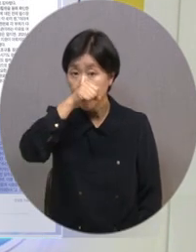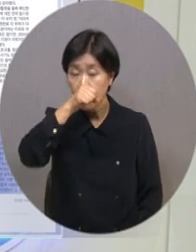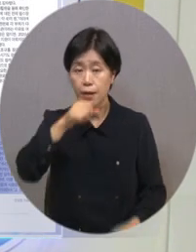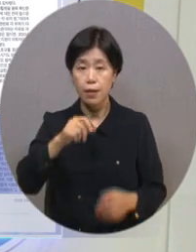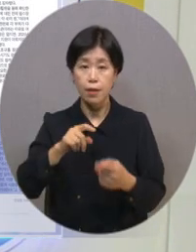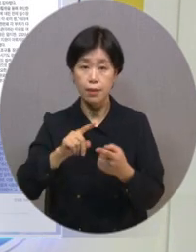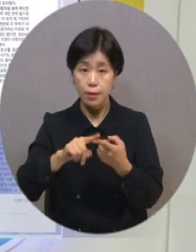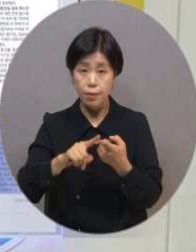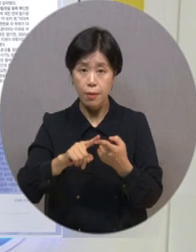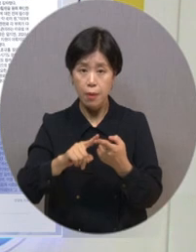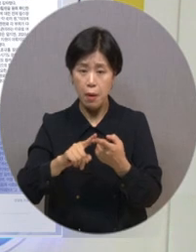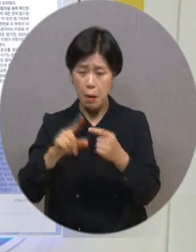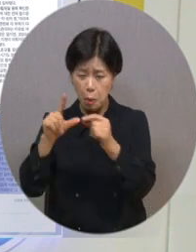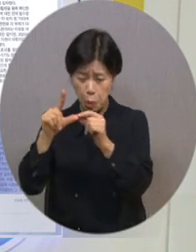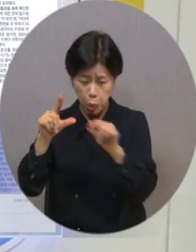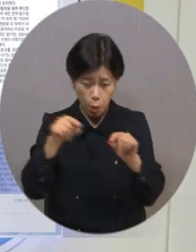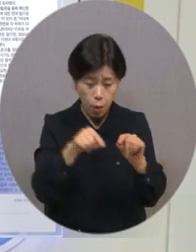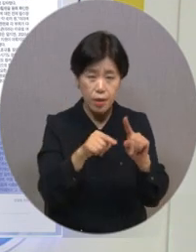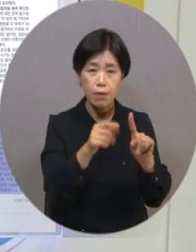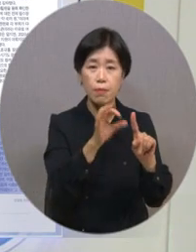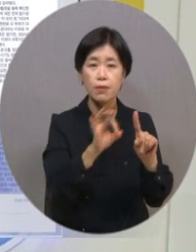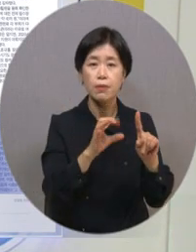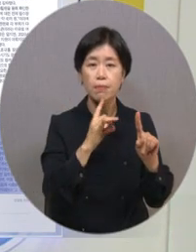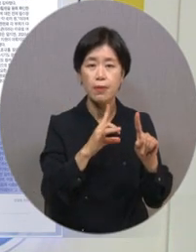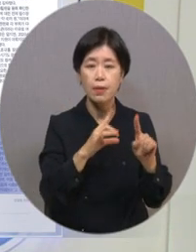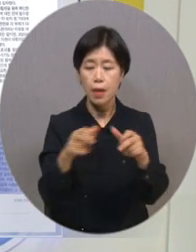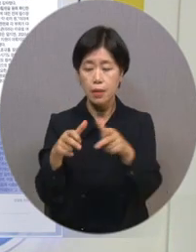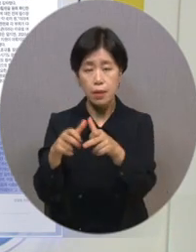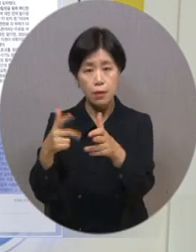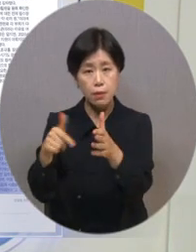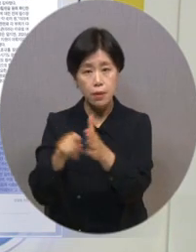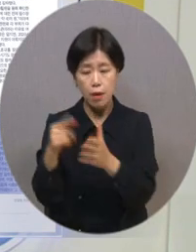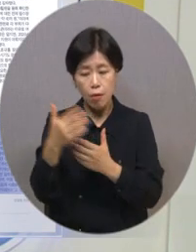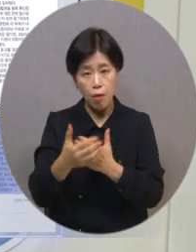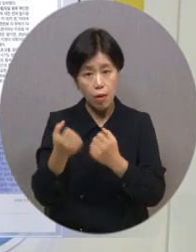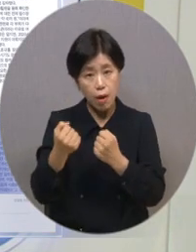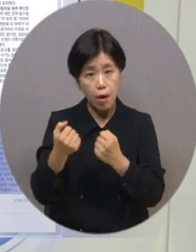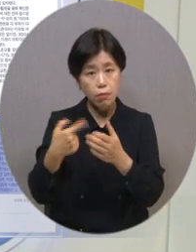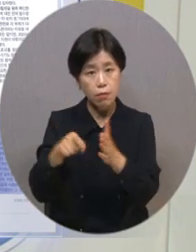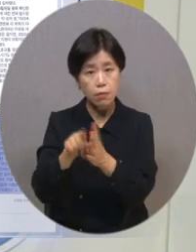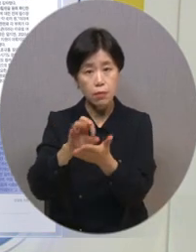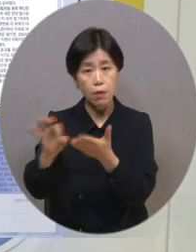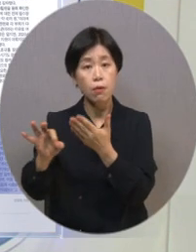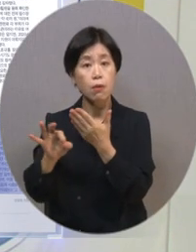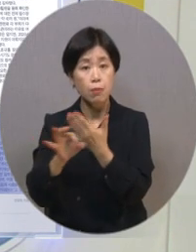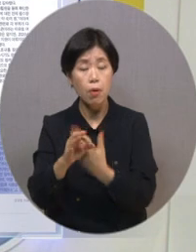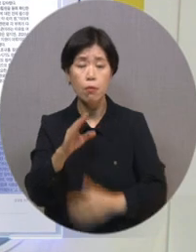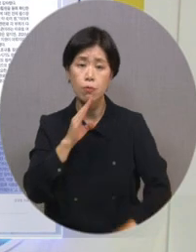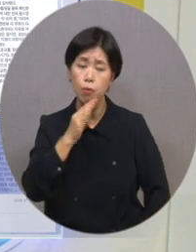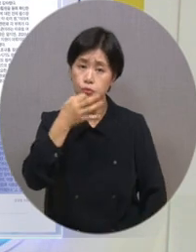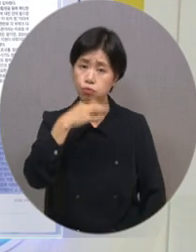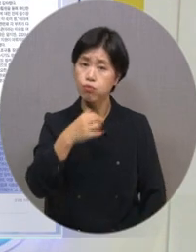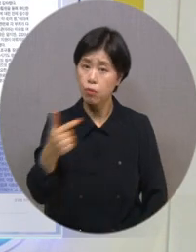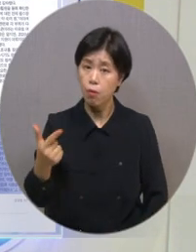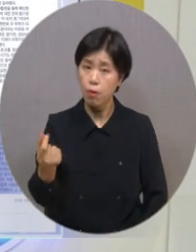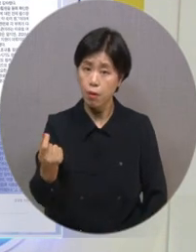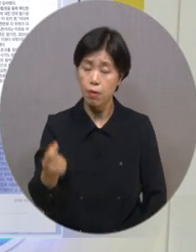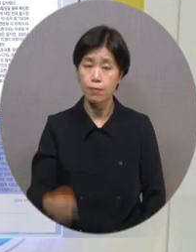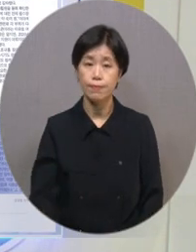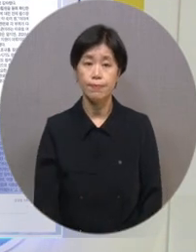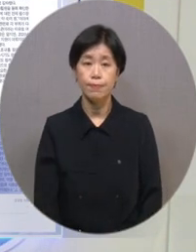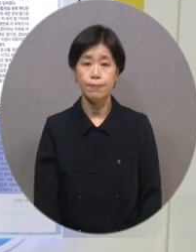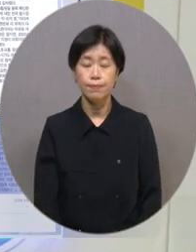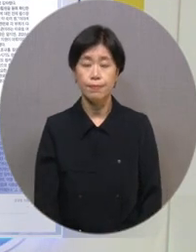재원 증 1% 아이라도 장애인들의 건강을 위한 재정에 소요된다면 얼마나 좋을지를 장애인 당사자와